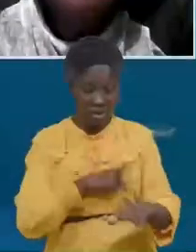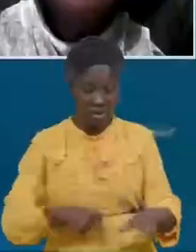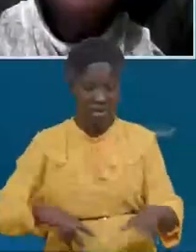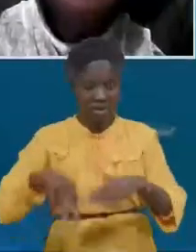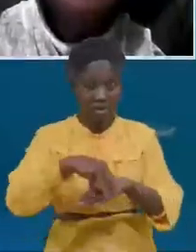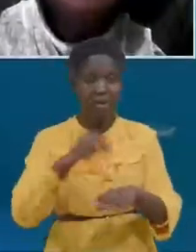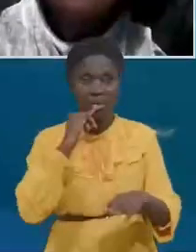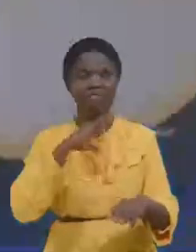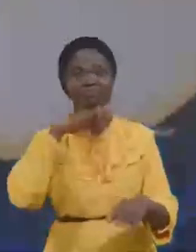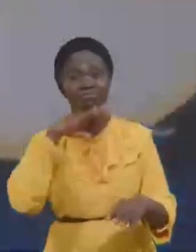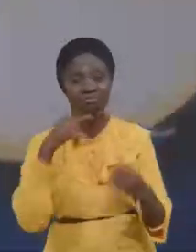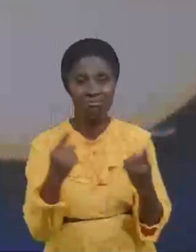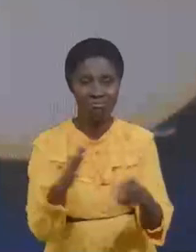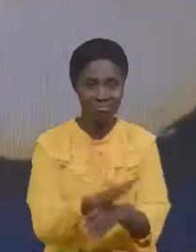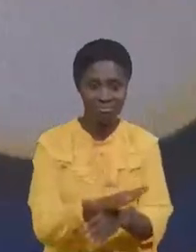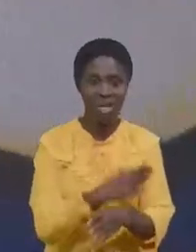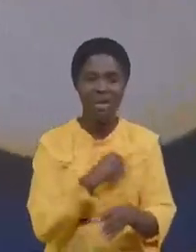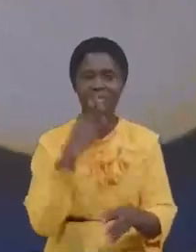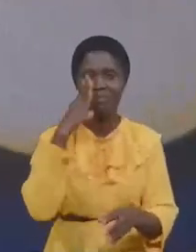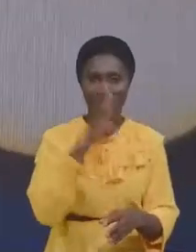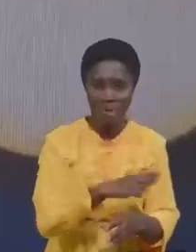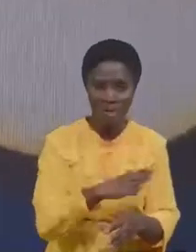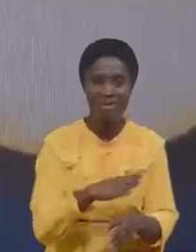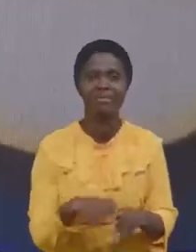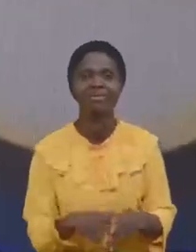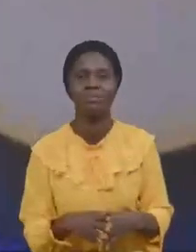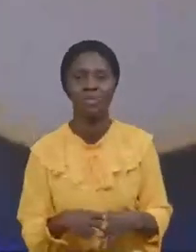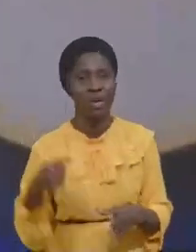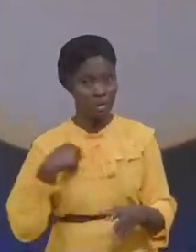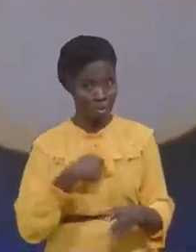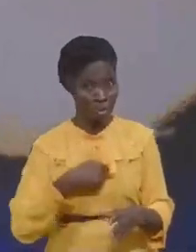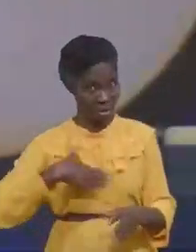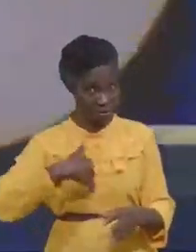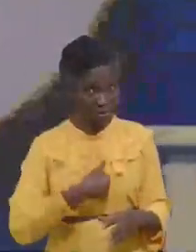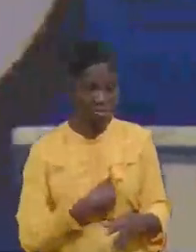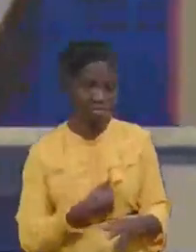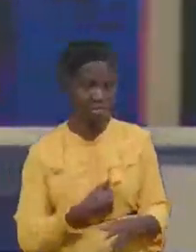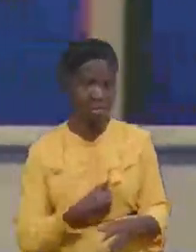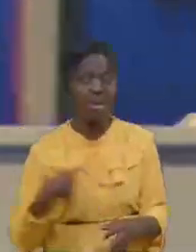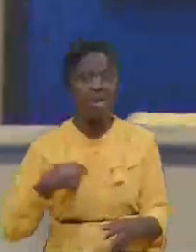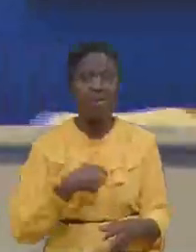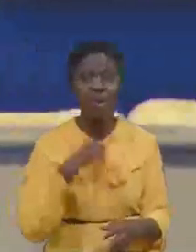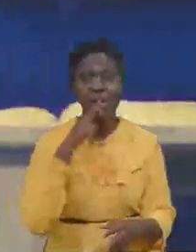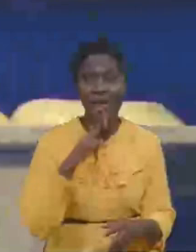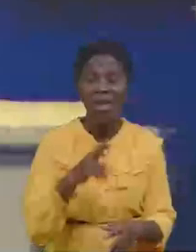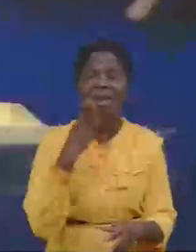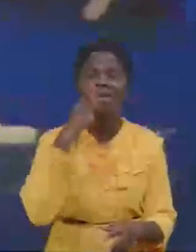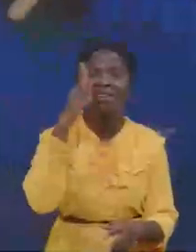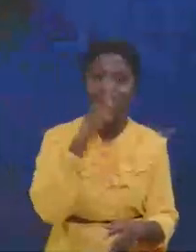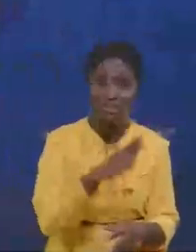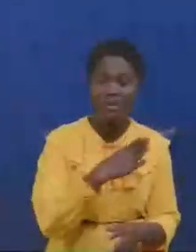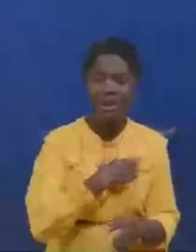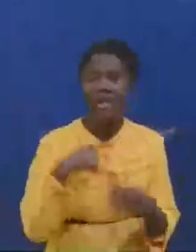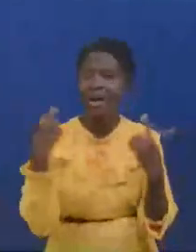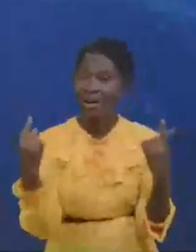inique, c'est mauvais, c'est pécheur. Nous-mêmes, nous sommes mauvais,